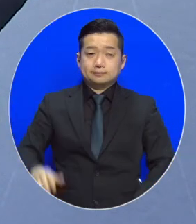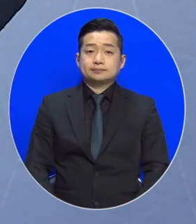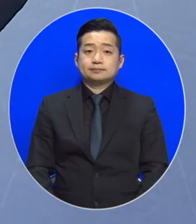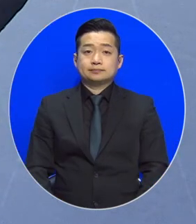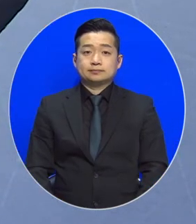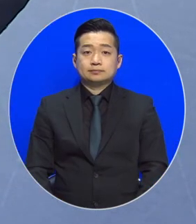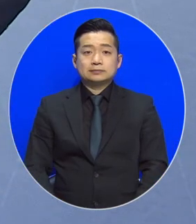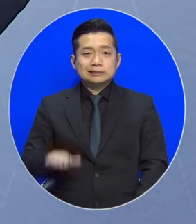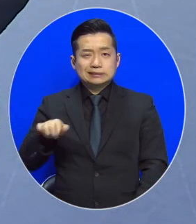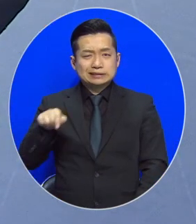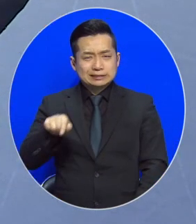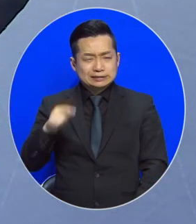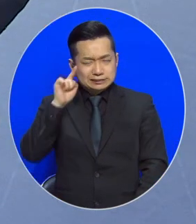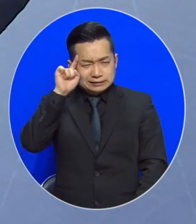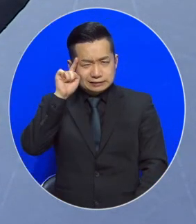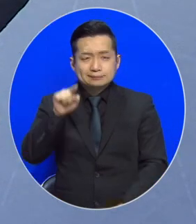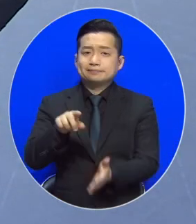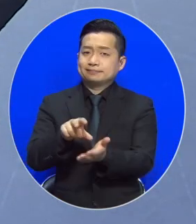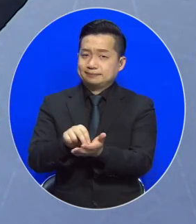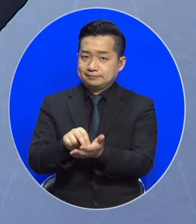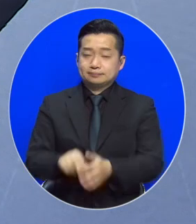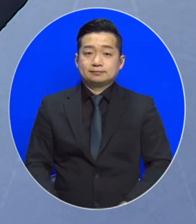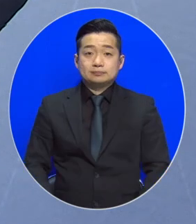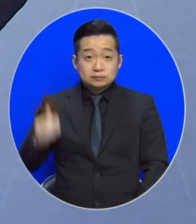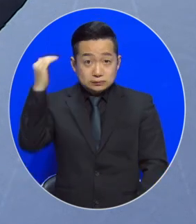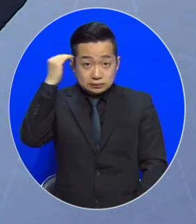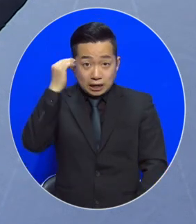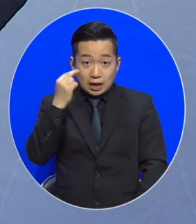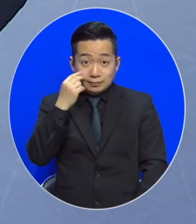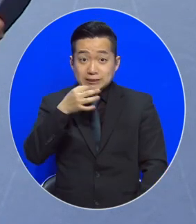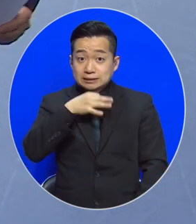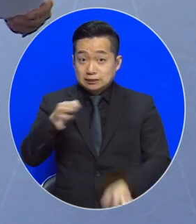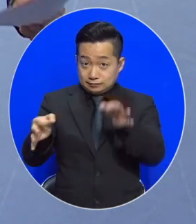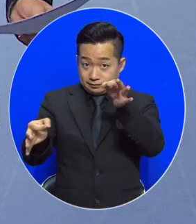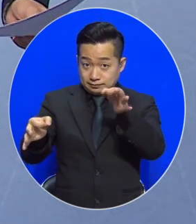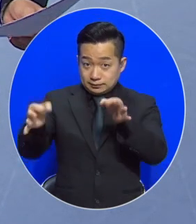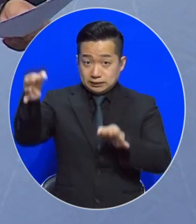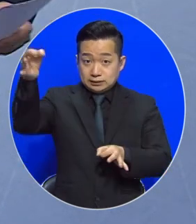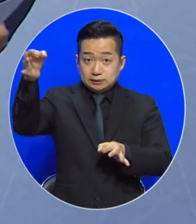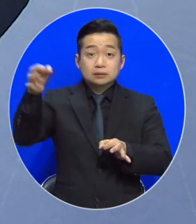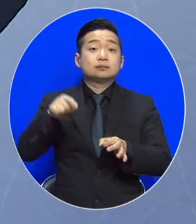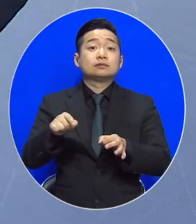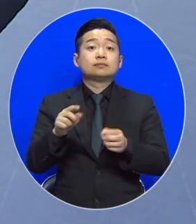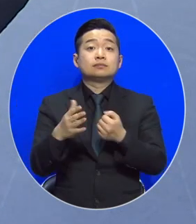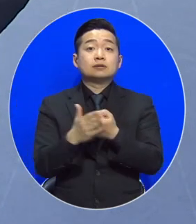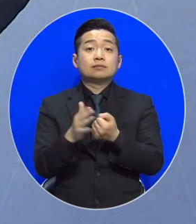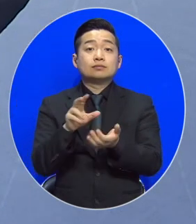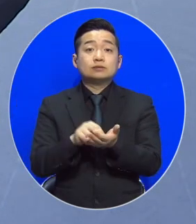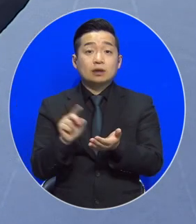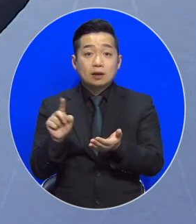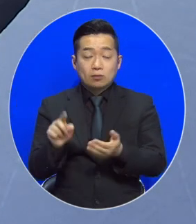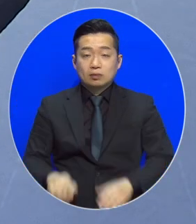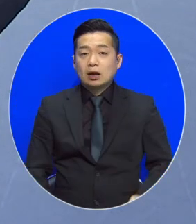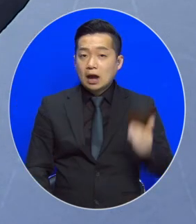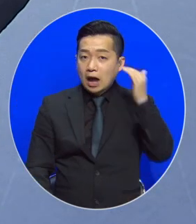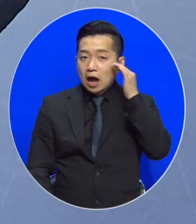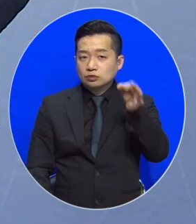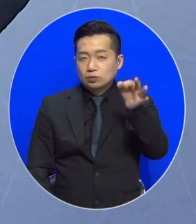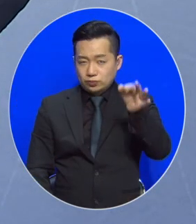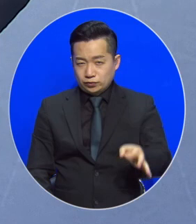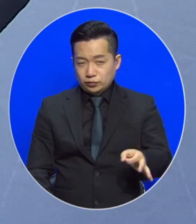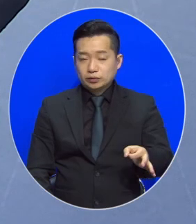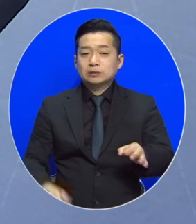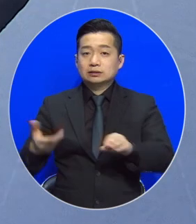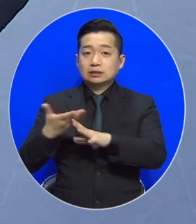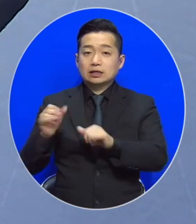벌어진 점이 신경이 쓰입니다 우리나라와 미국의 금리 격차가 너무 벌어지면 원화 약세와 외국자본의